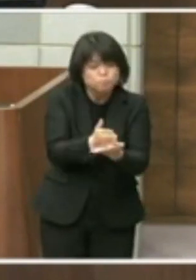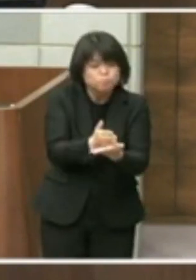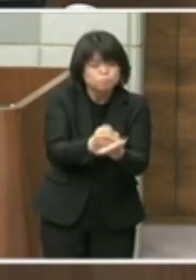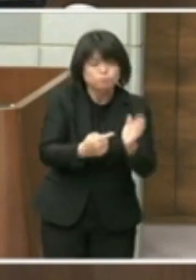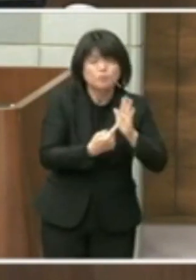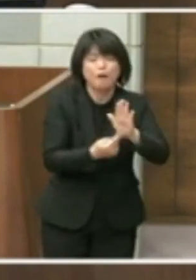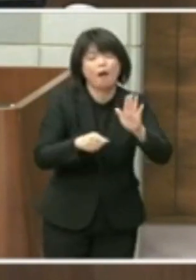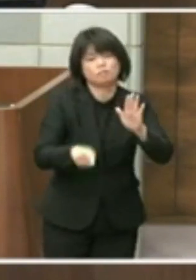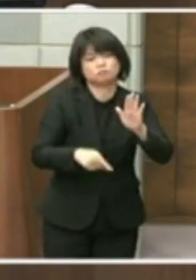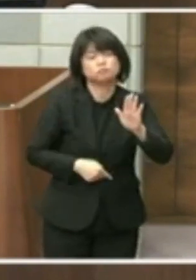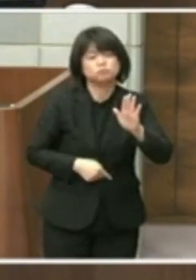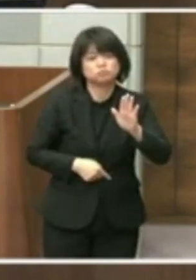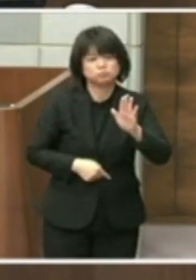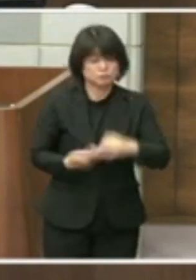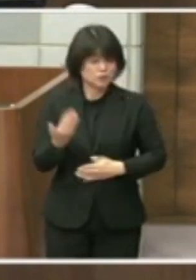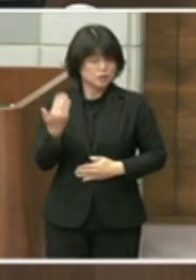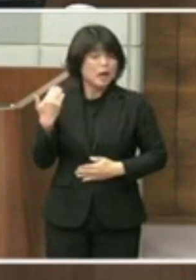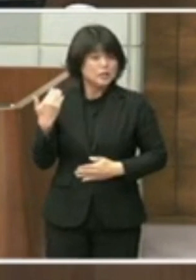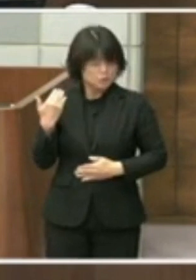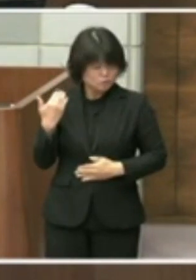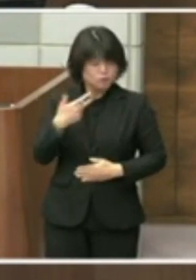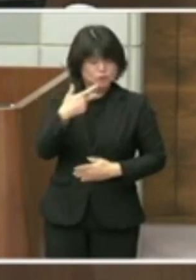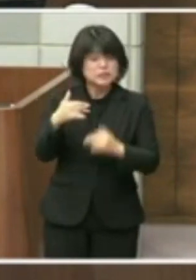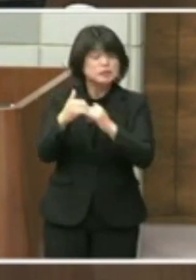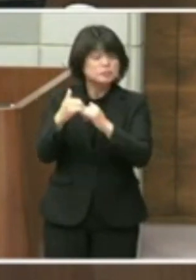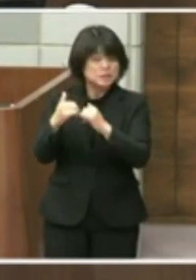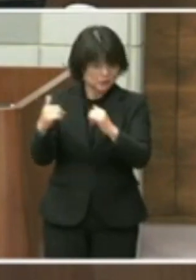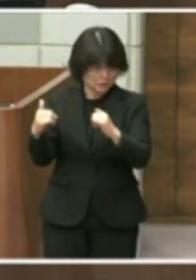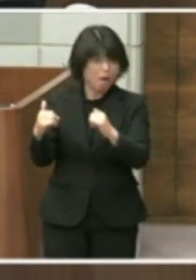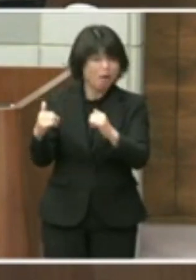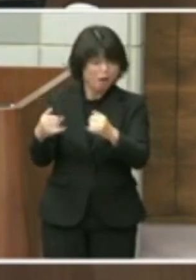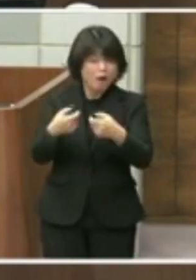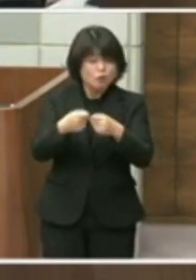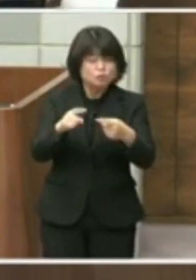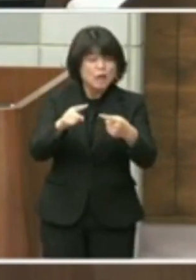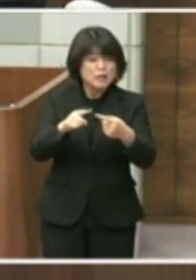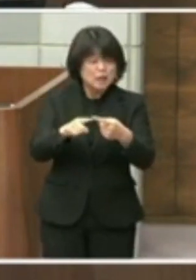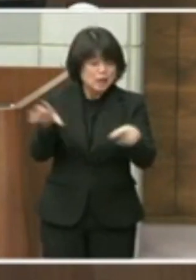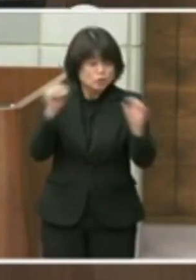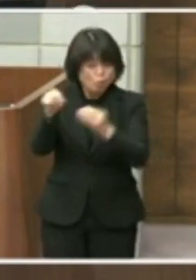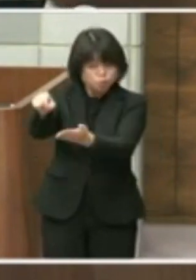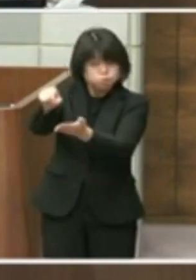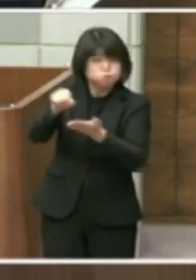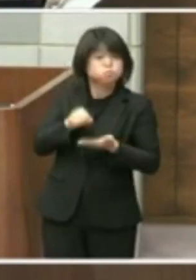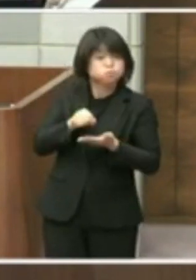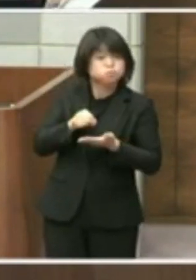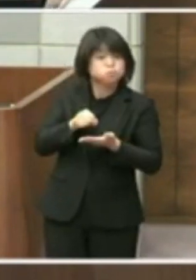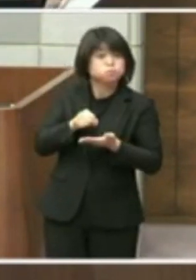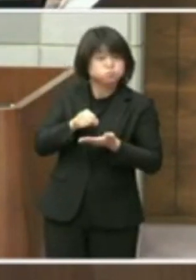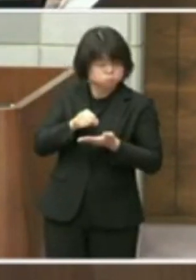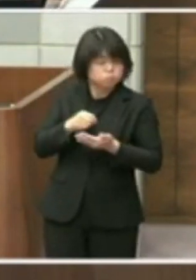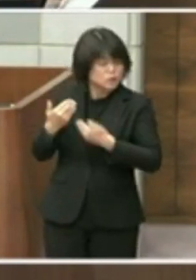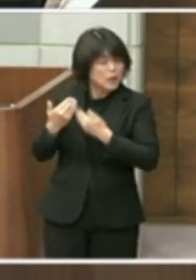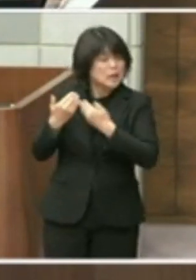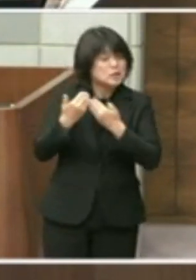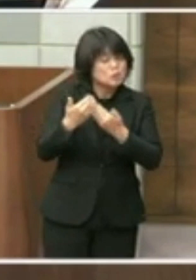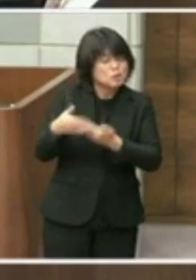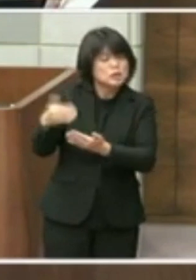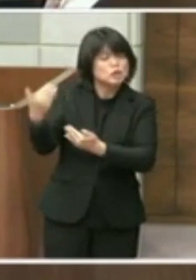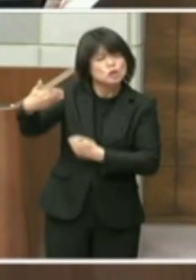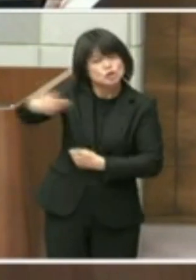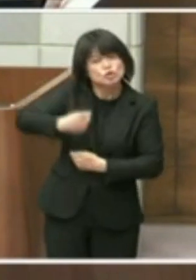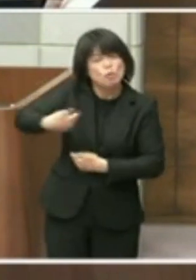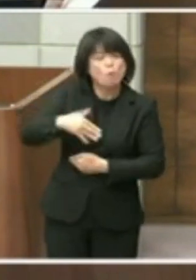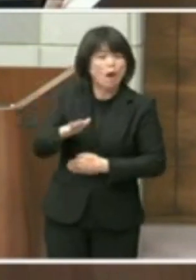ています。過日、市民の方から具体的な情報提供があり、ご質問もいただきました